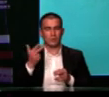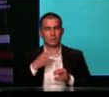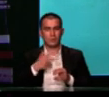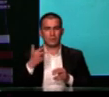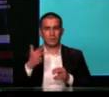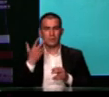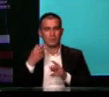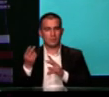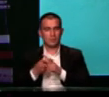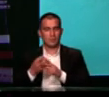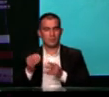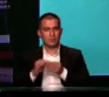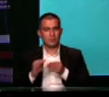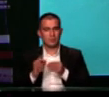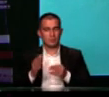bo'ldi.